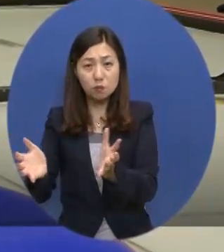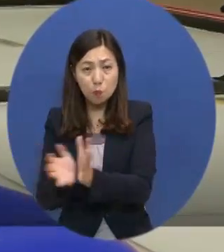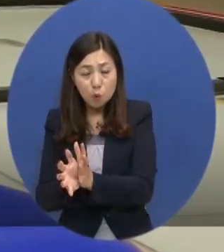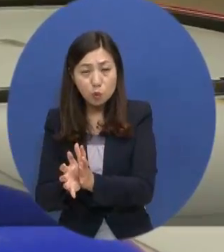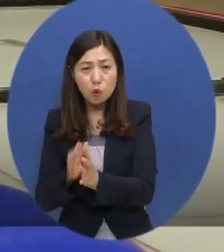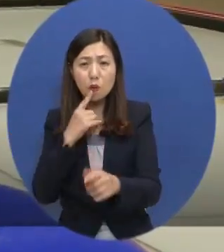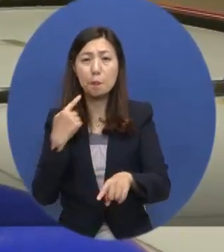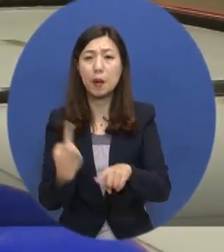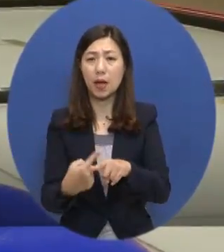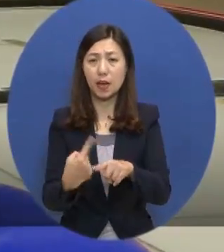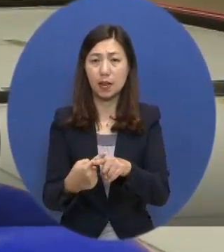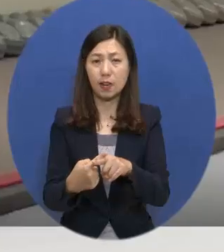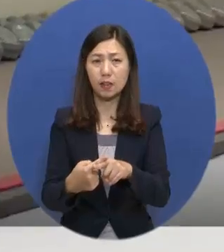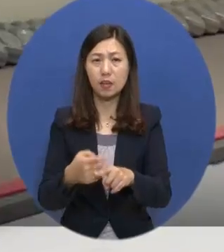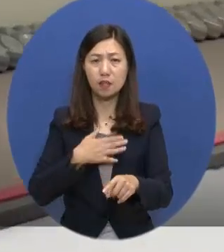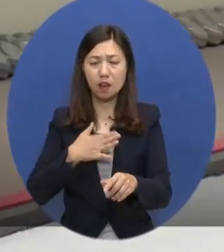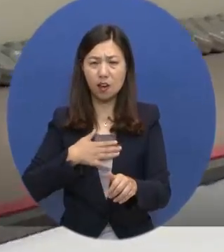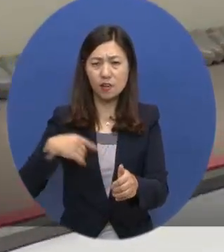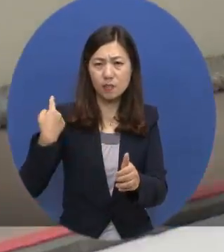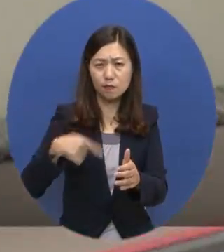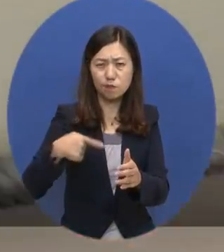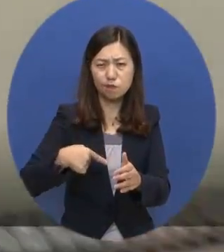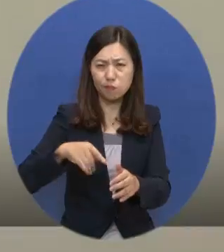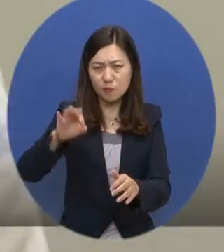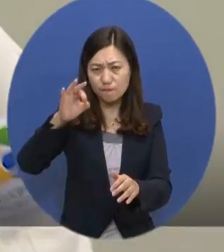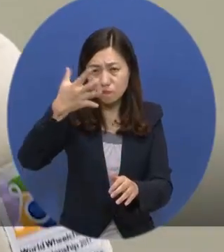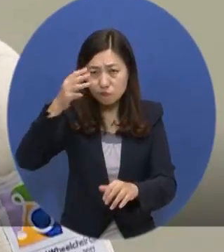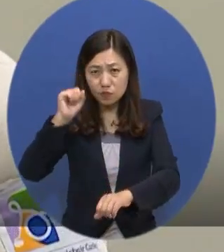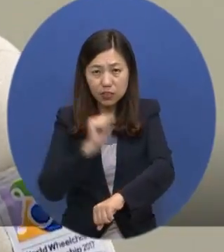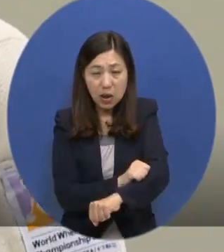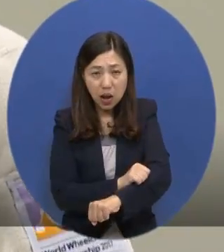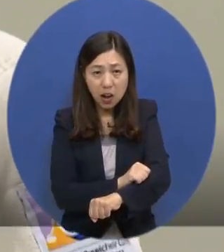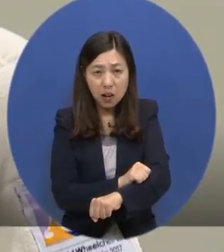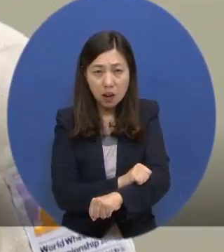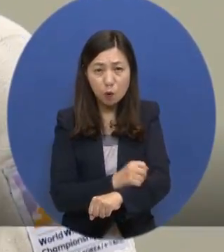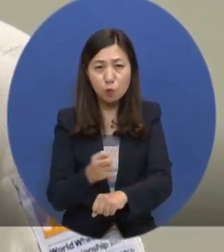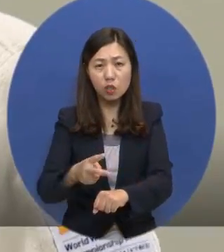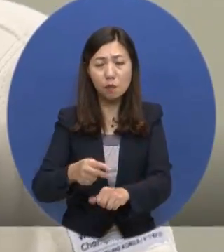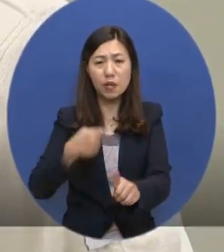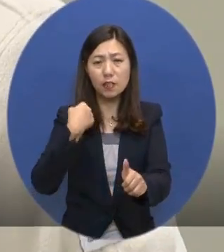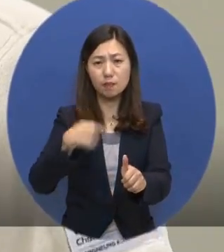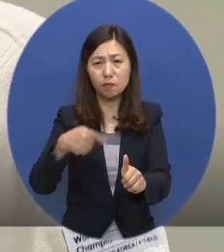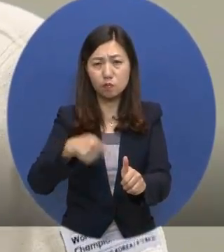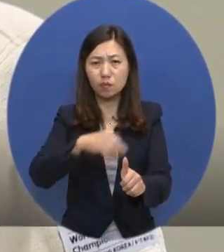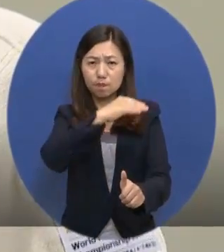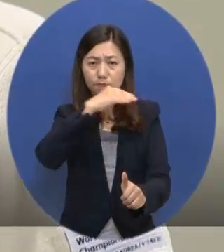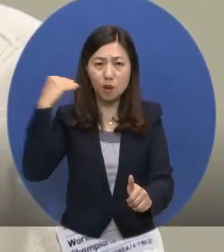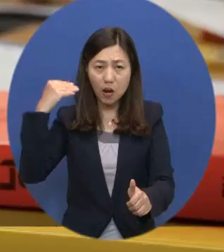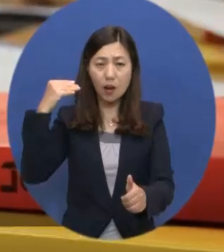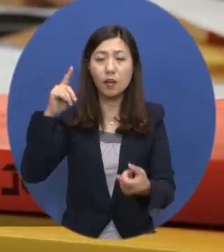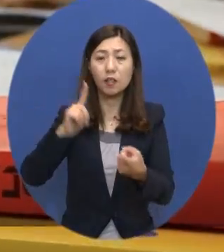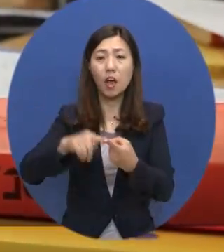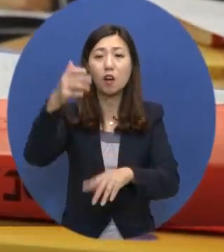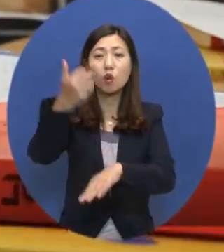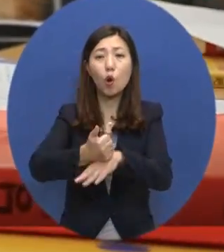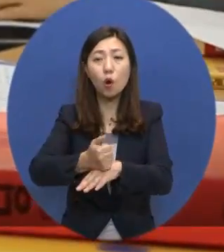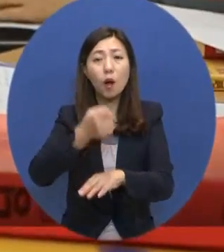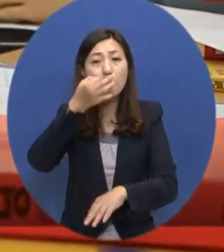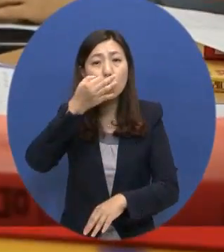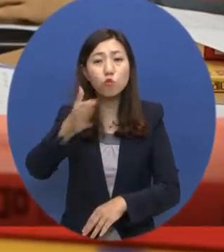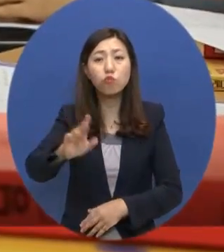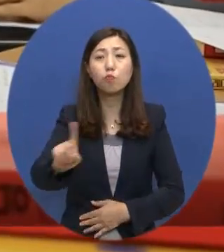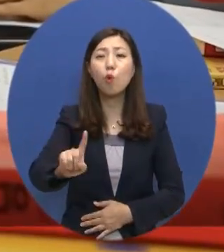그 내가 뛰어난 지도력을 가지고 있고 아, 이 사람이 지도를 올바르게 하고 있다는 거는 선수들이